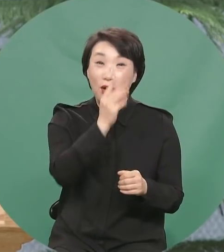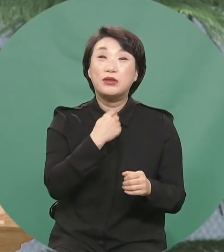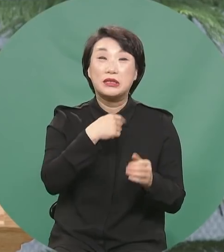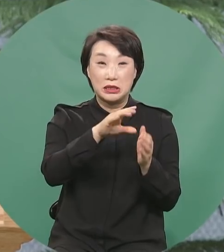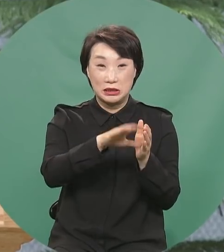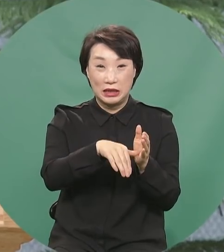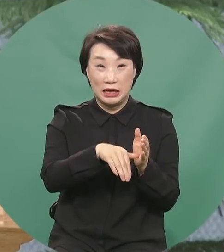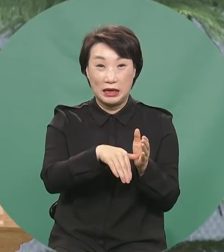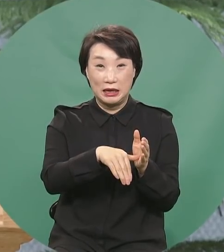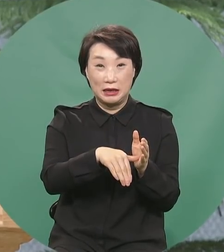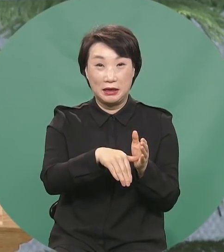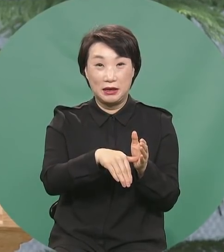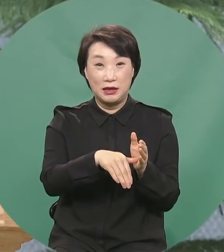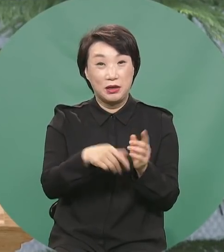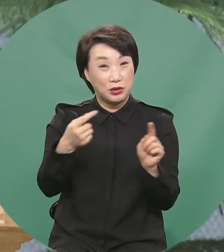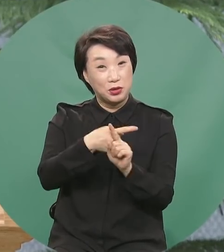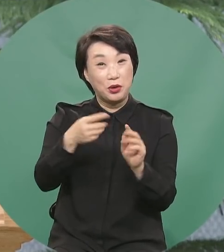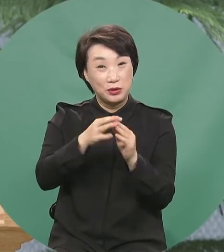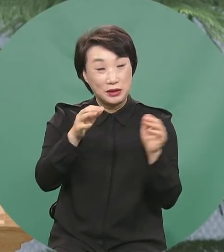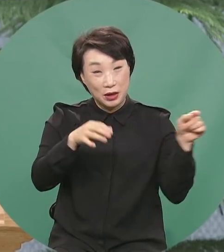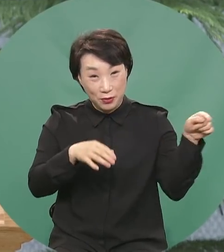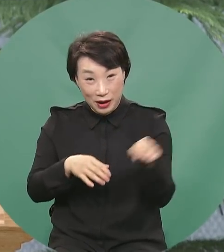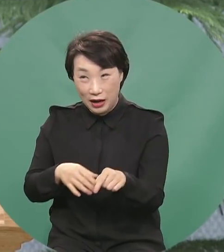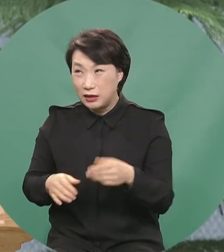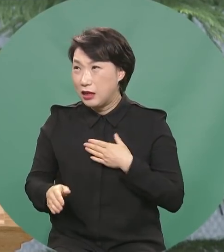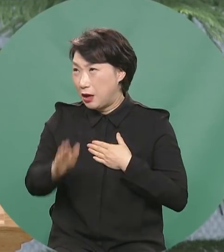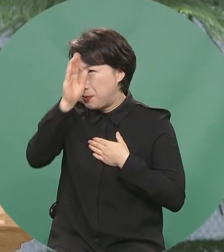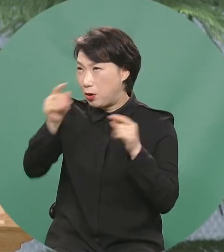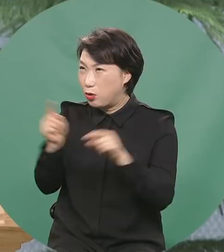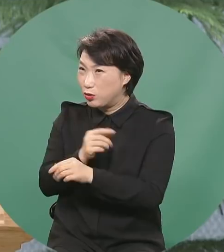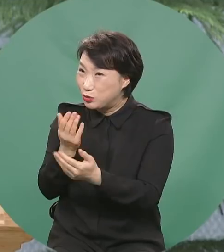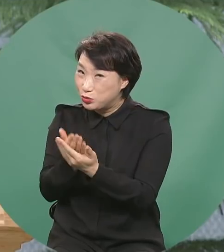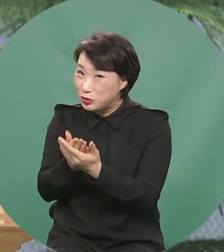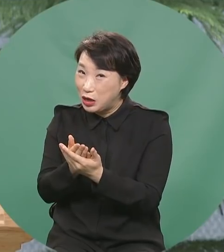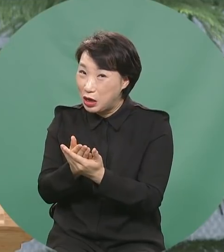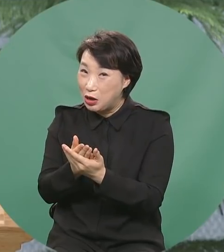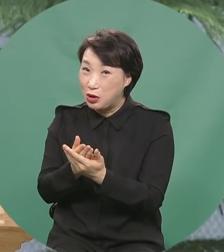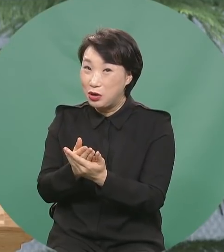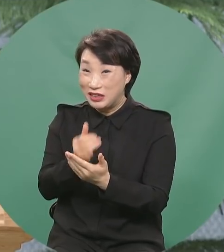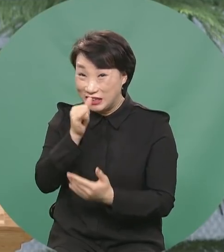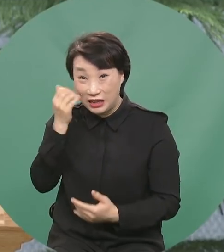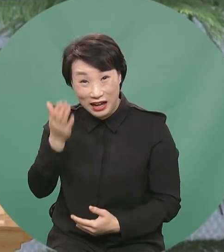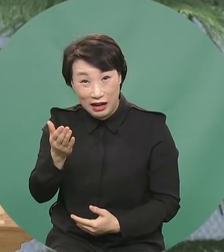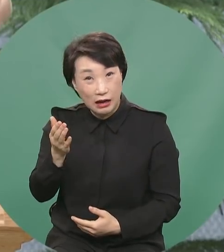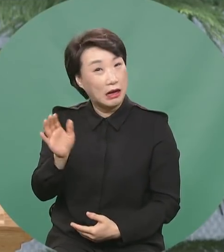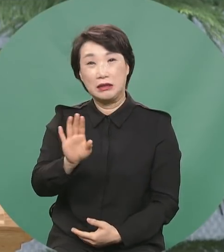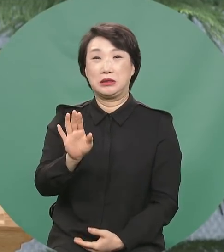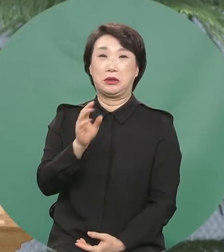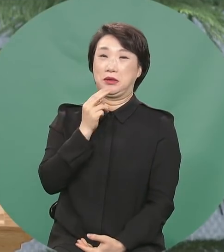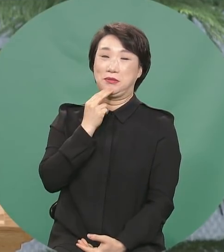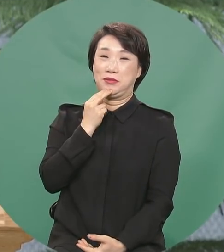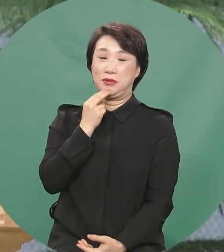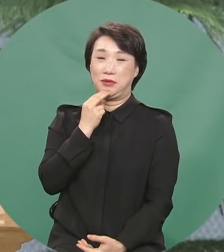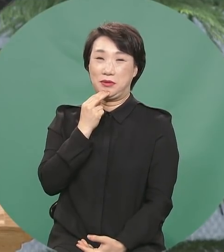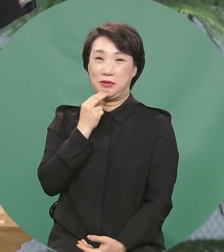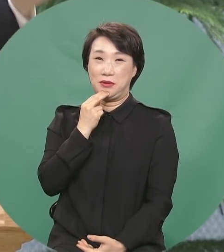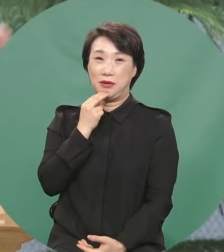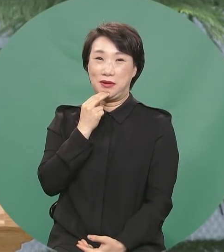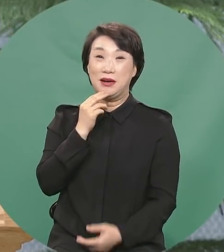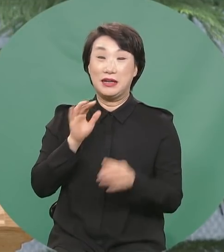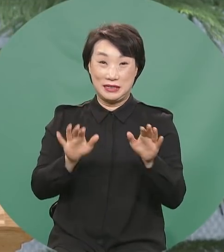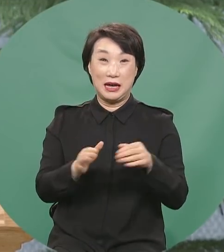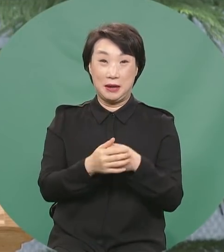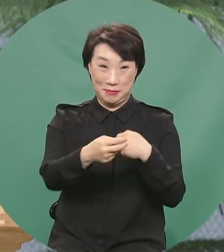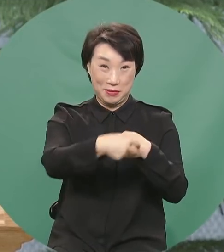병들면 교회 와서 나 좀 고쳐주세요 안 하거든요. 현대